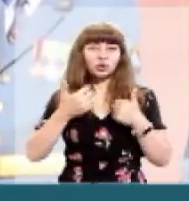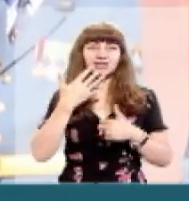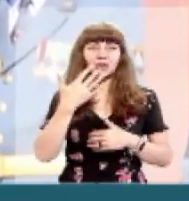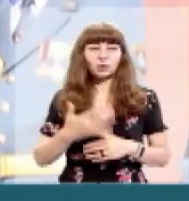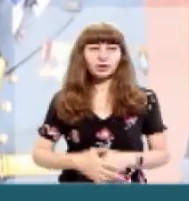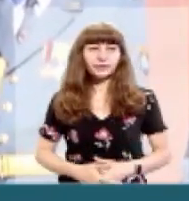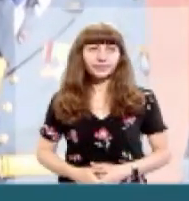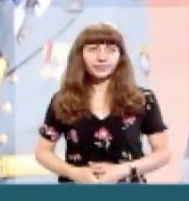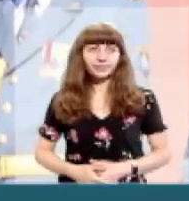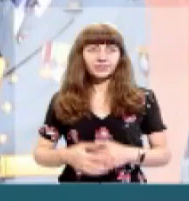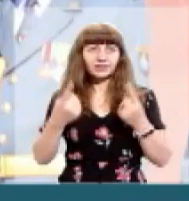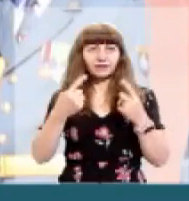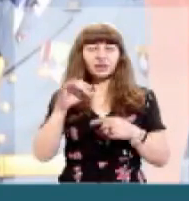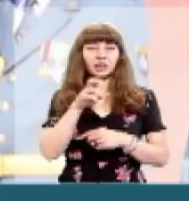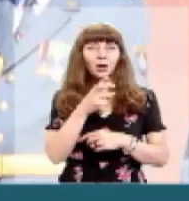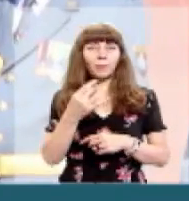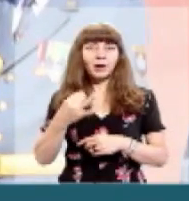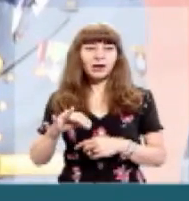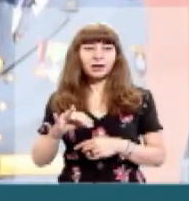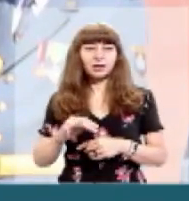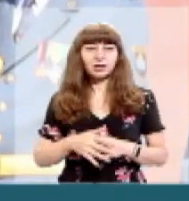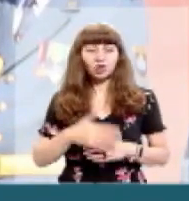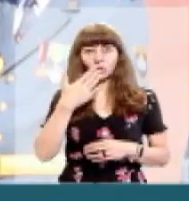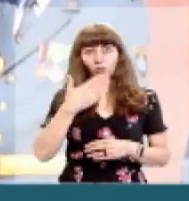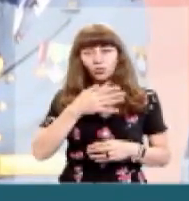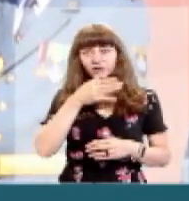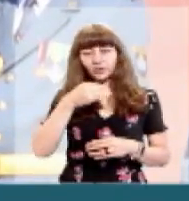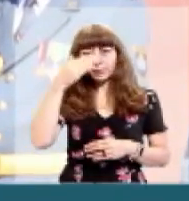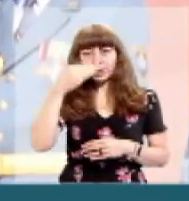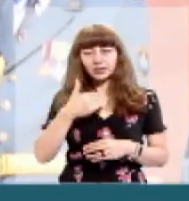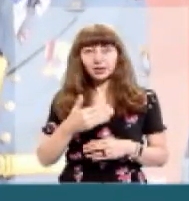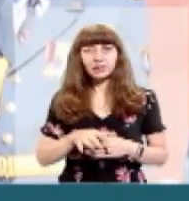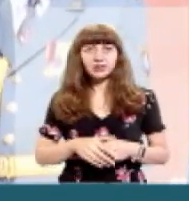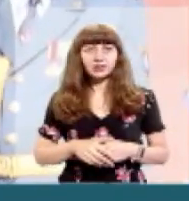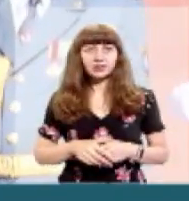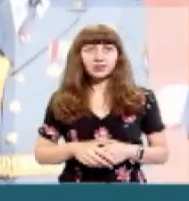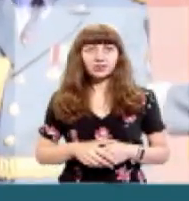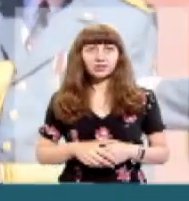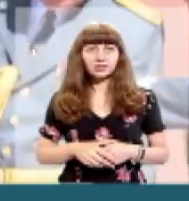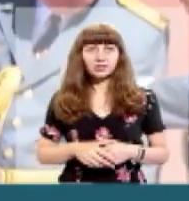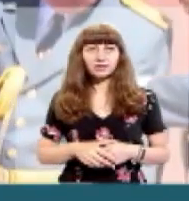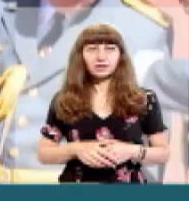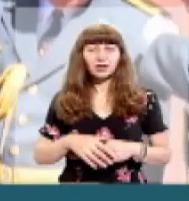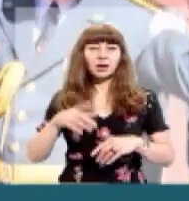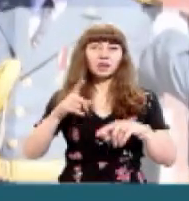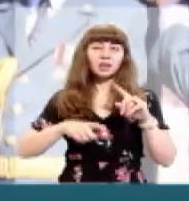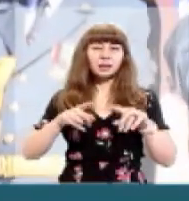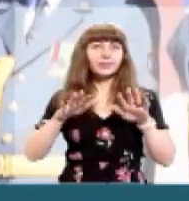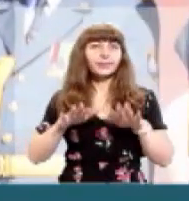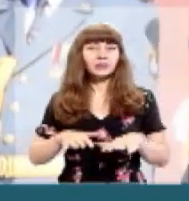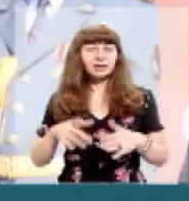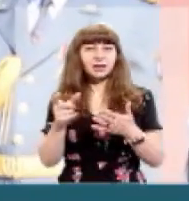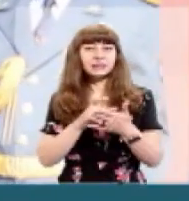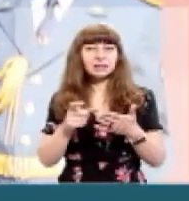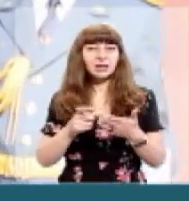народа. Великий Абай, любовь к своему отечеству, сыновнюю привязанность к родным местам выразил